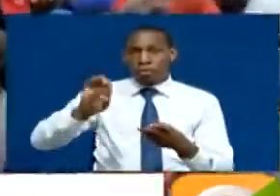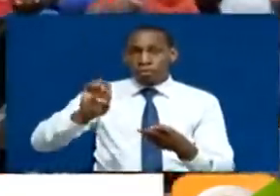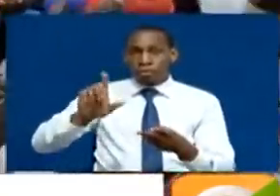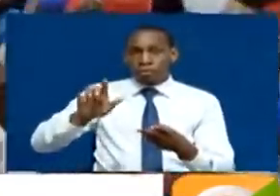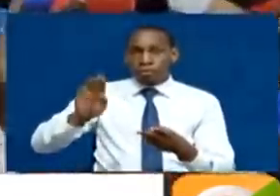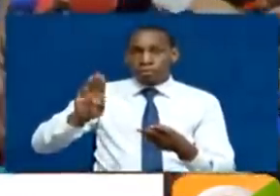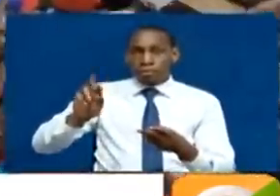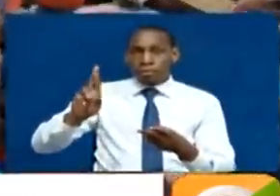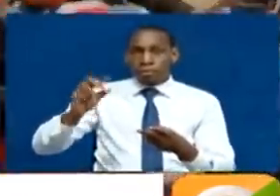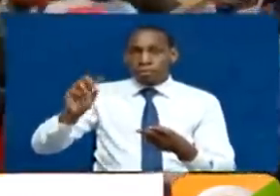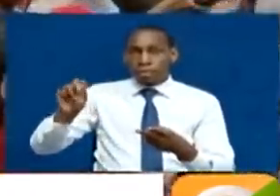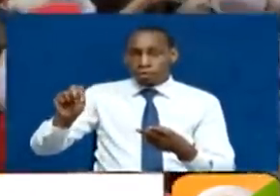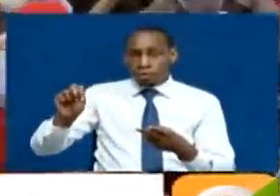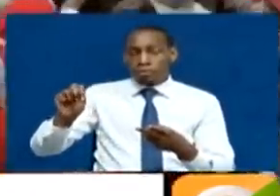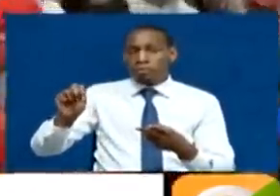Elbagon,